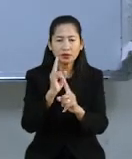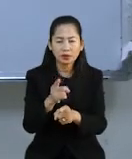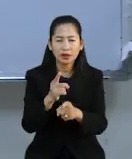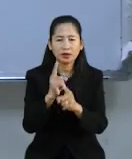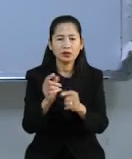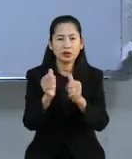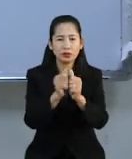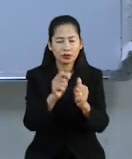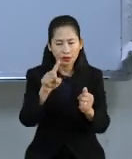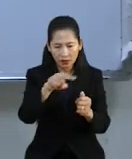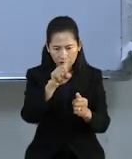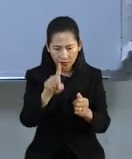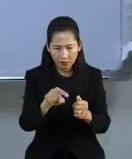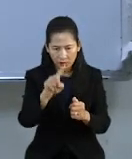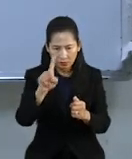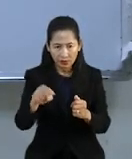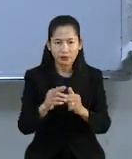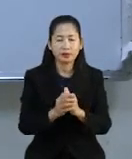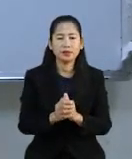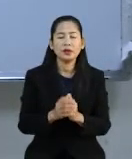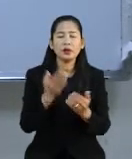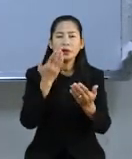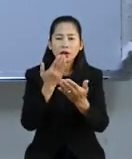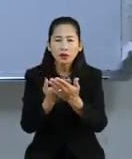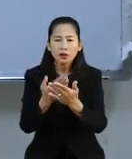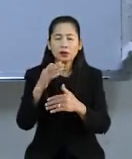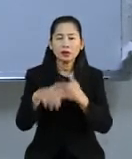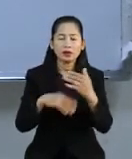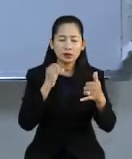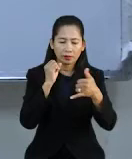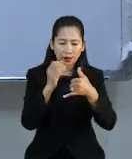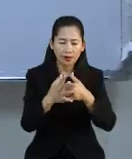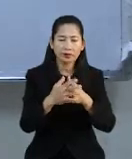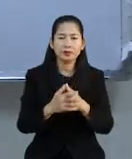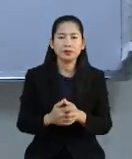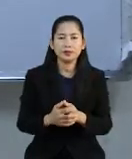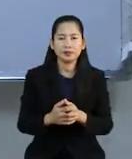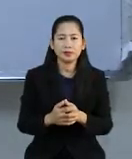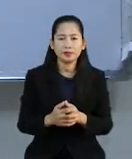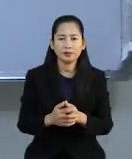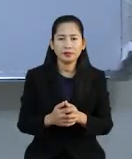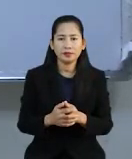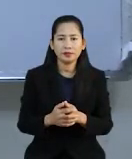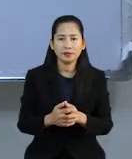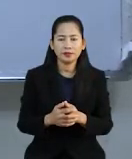chả láo chỉ mới sầm nổ đừng ở nè, cha, ở con chập đám.